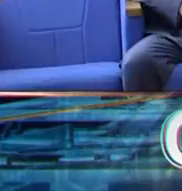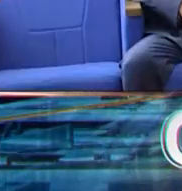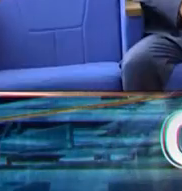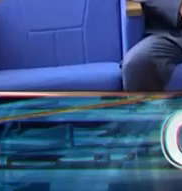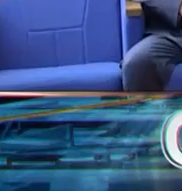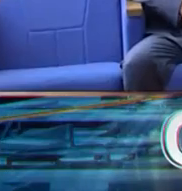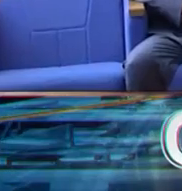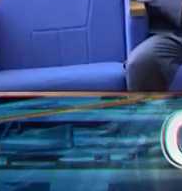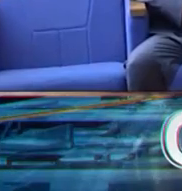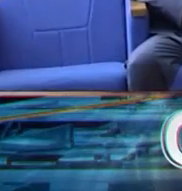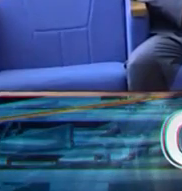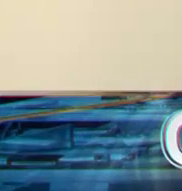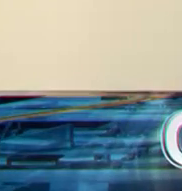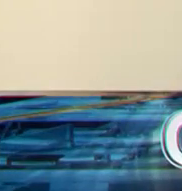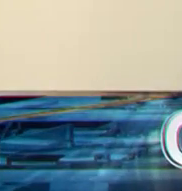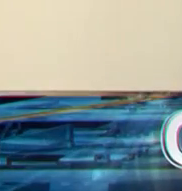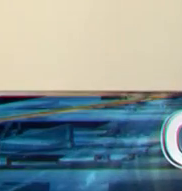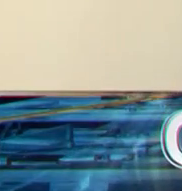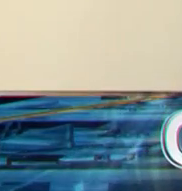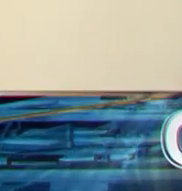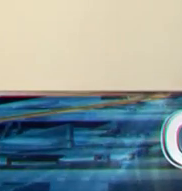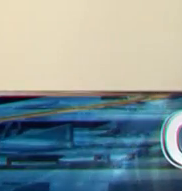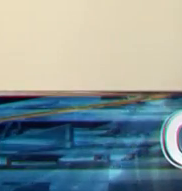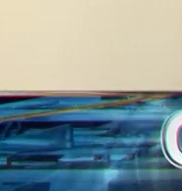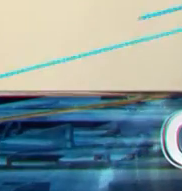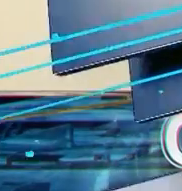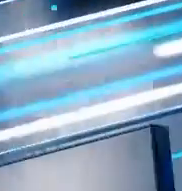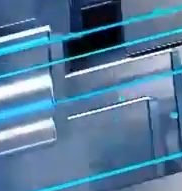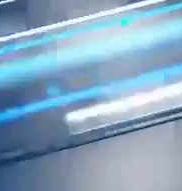Кадры решают все. В составе аппарата Акима области изменения.